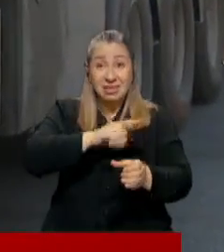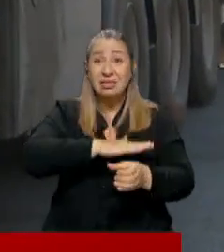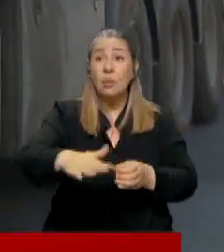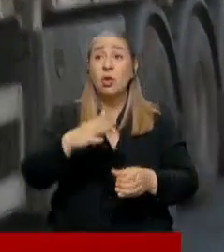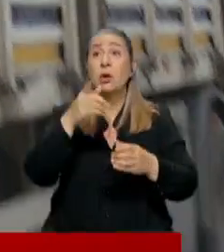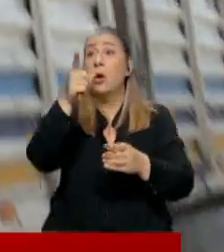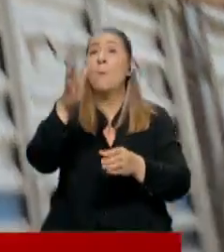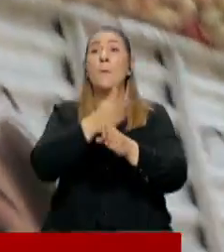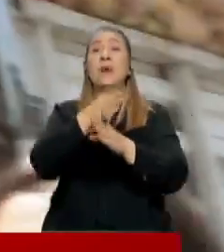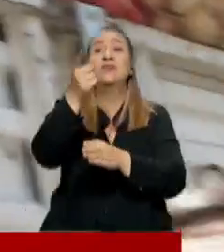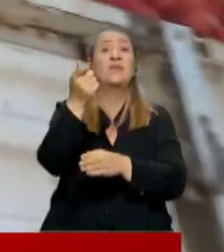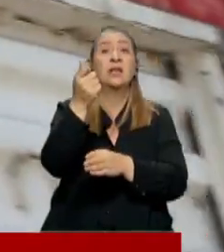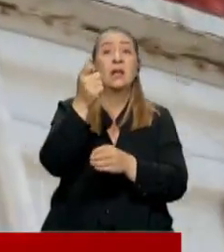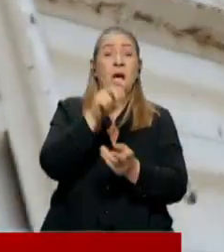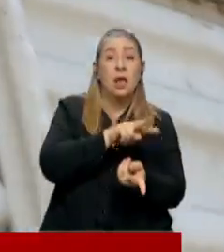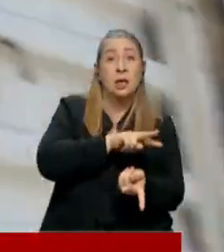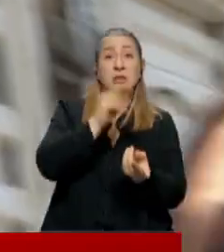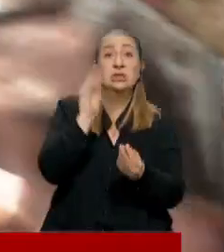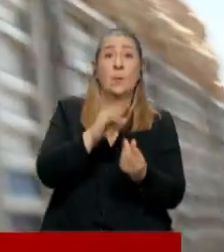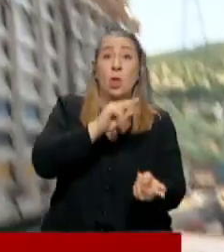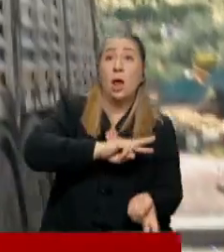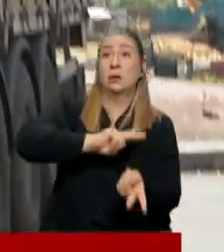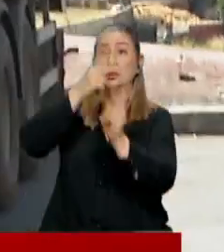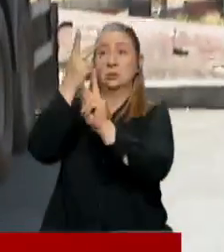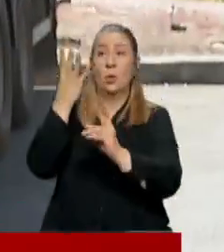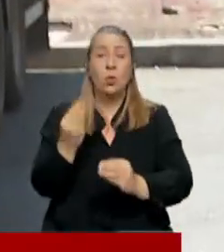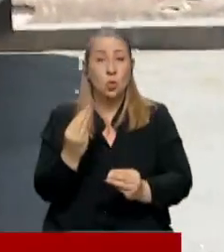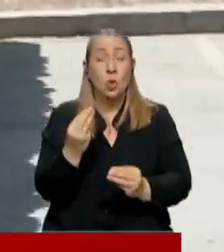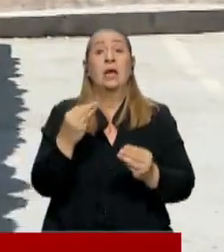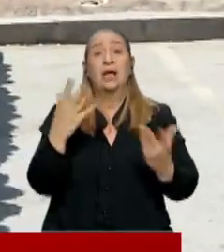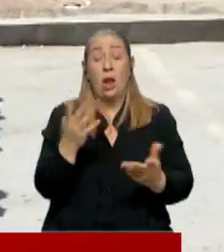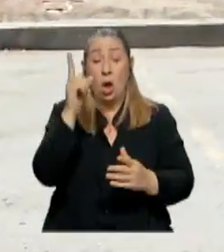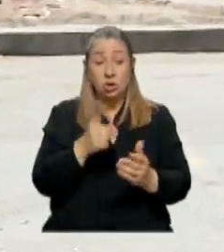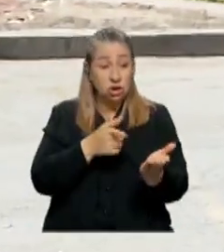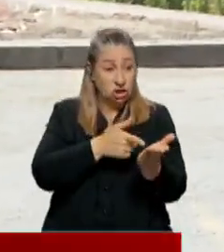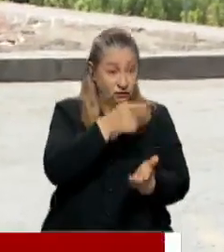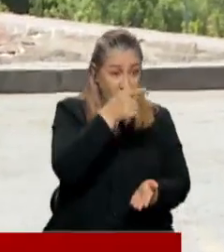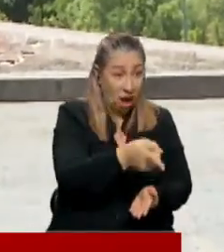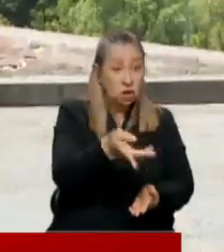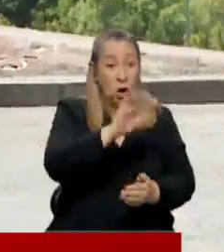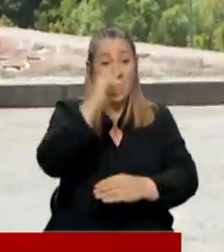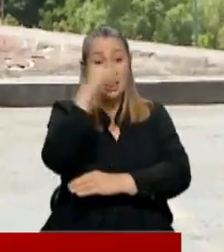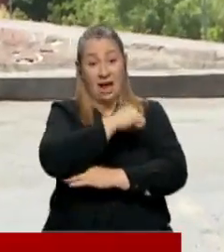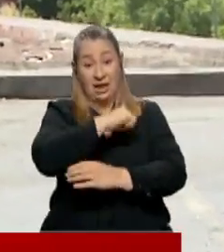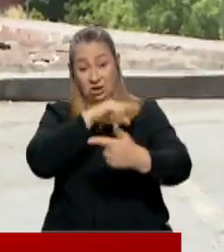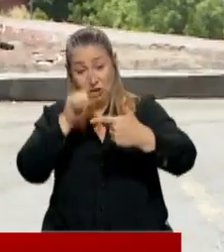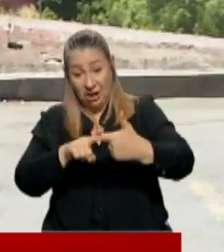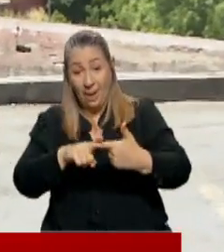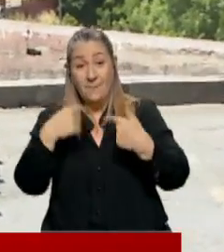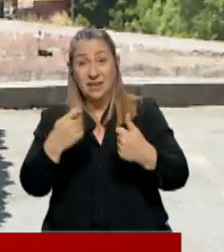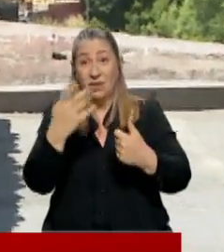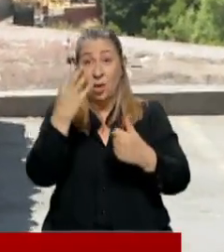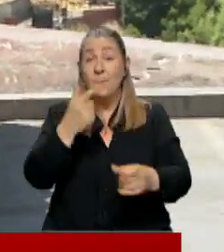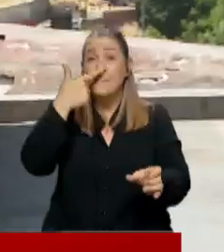maliyet taşıdığı ürünün fiyatına da zam olarak yansıyor. Yani önce çiftçiye sonra nakliyeciye maliyet